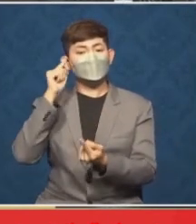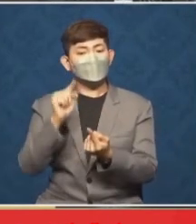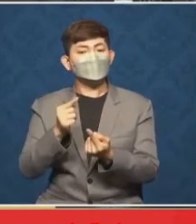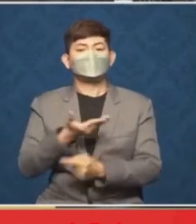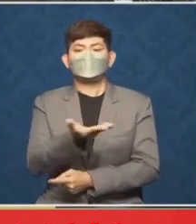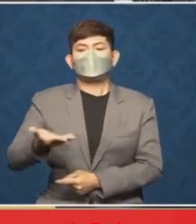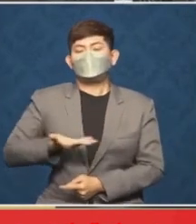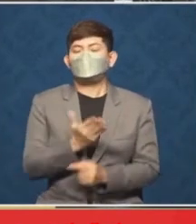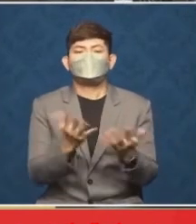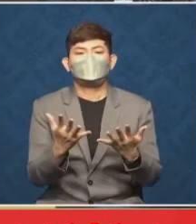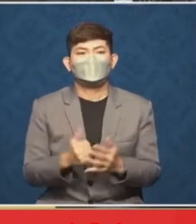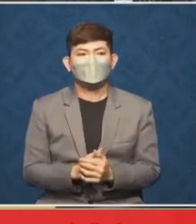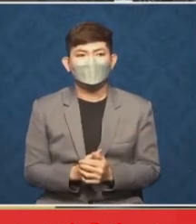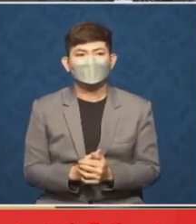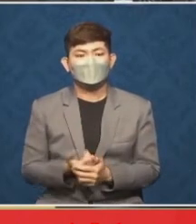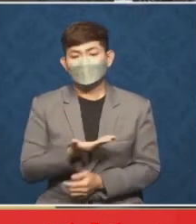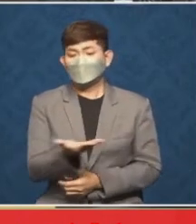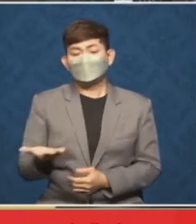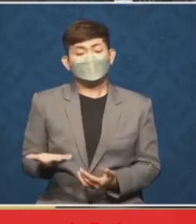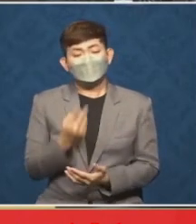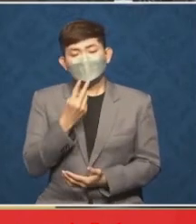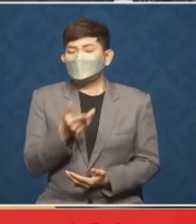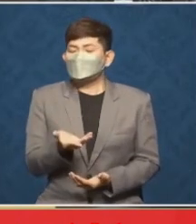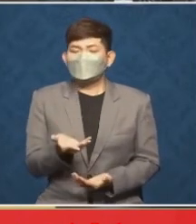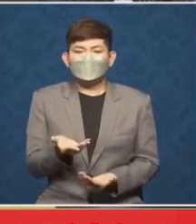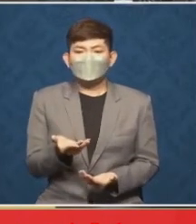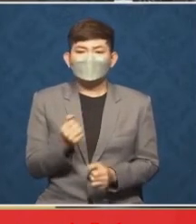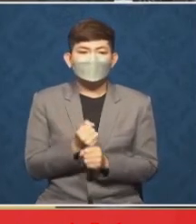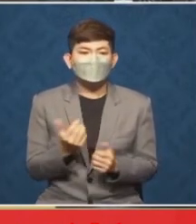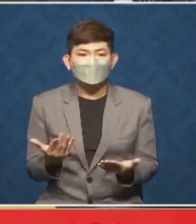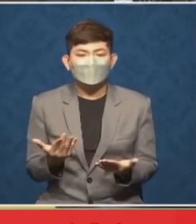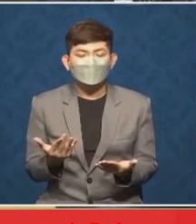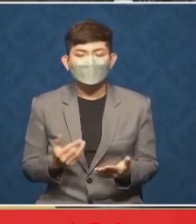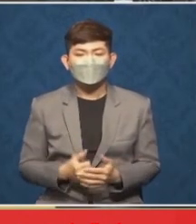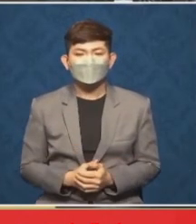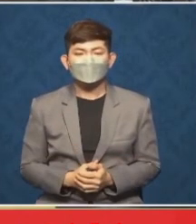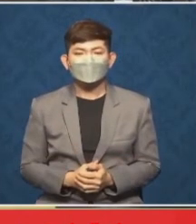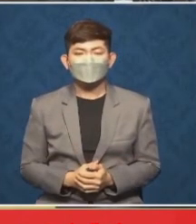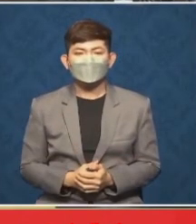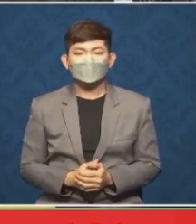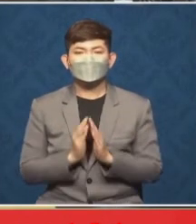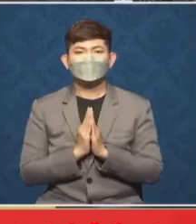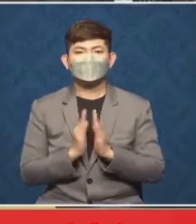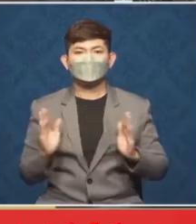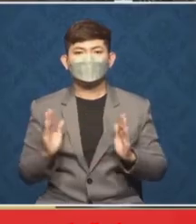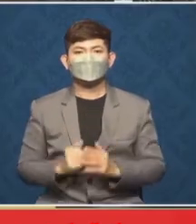งนี้นะครับไม่ให้ราคากับสมาชิกสภาผู้แทนราษฎรนะครับขอบคุณนะท่านประธ